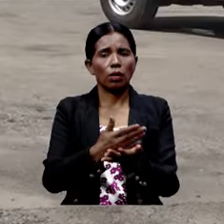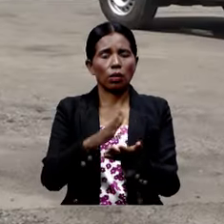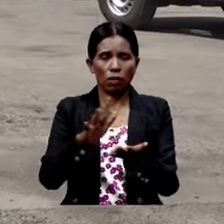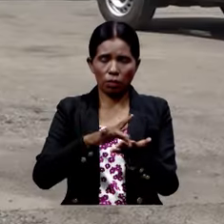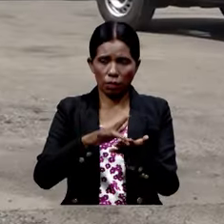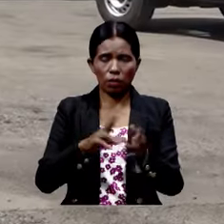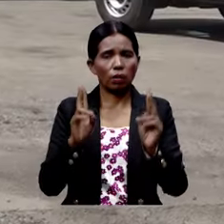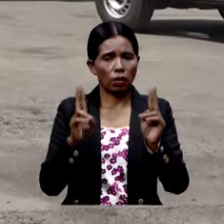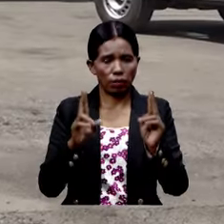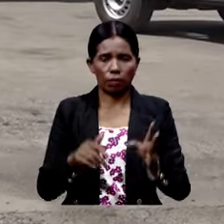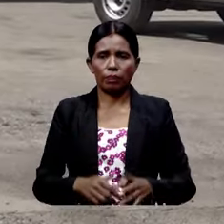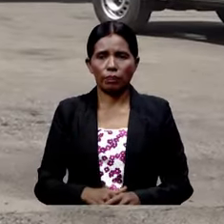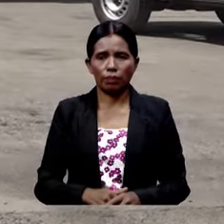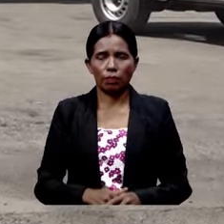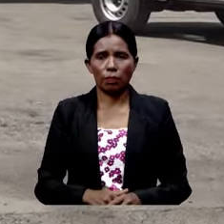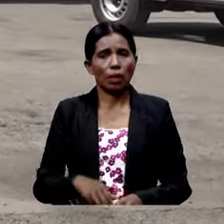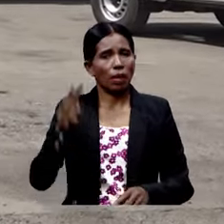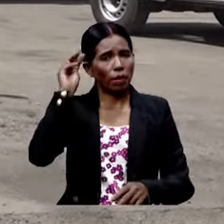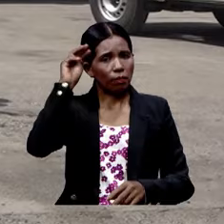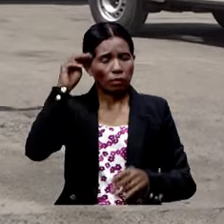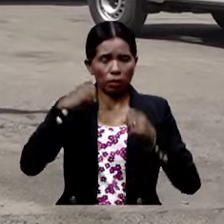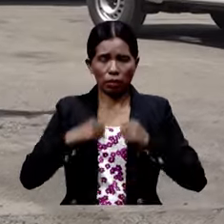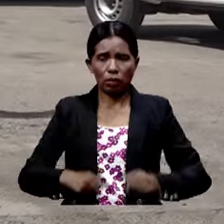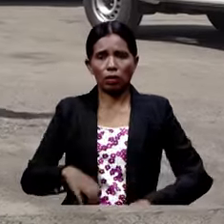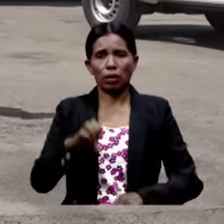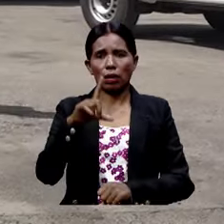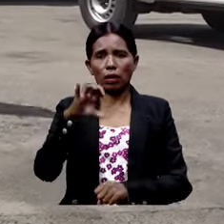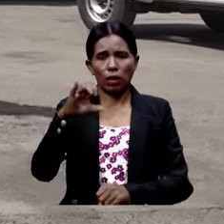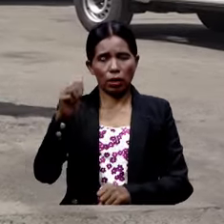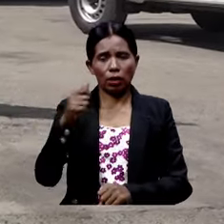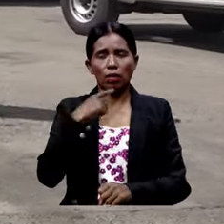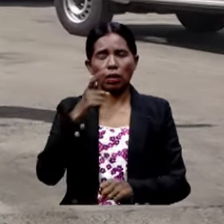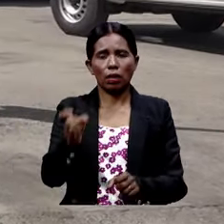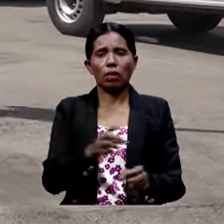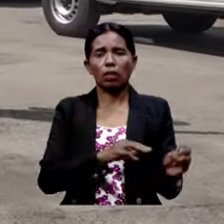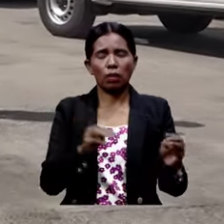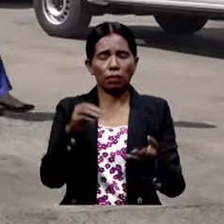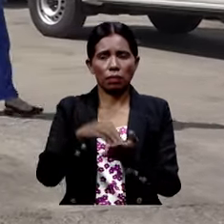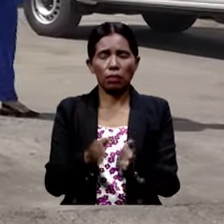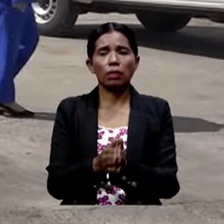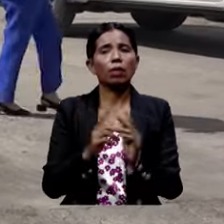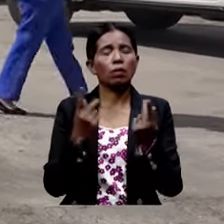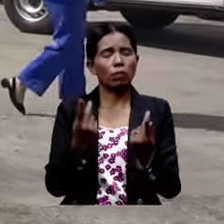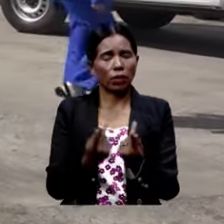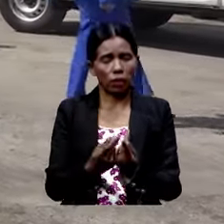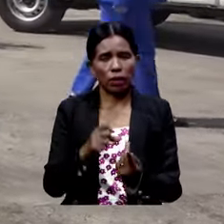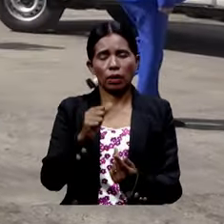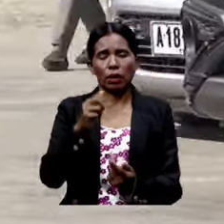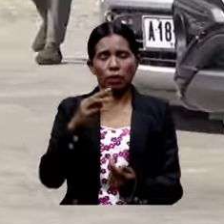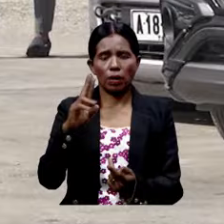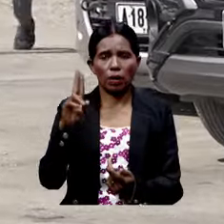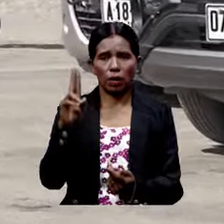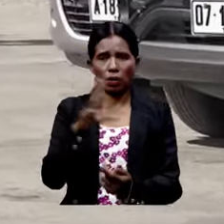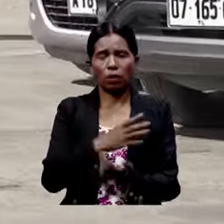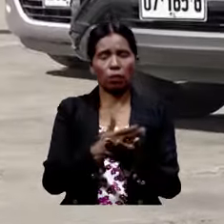pedido urgencia. Nune, ministra Saudi Elia dos Reis Amaral, halo adjudicação direita ba companhia Salimago atu sosai